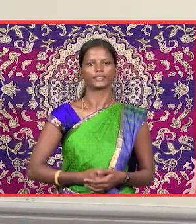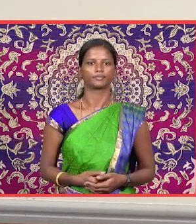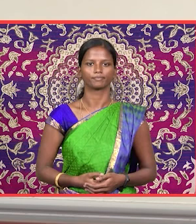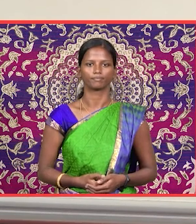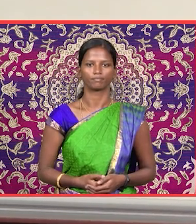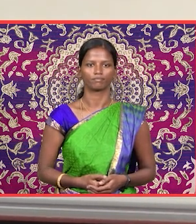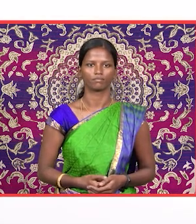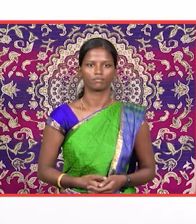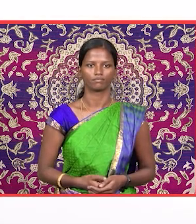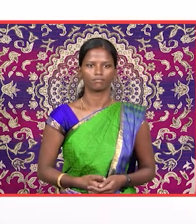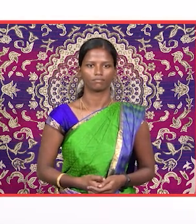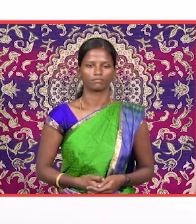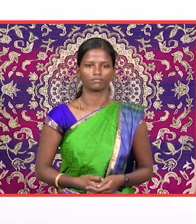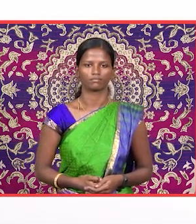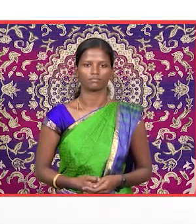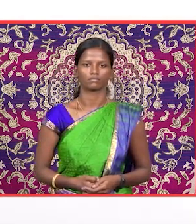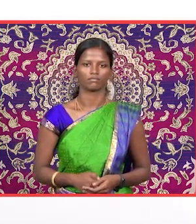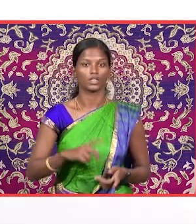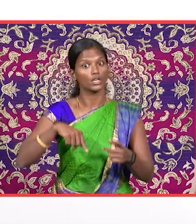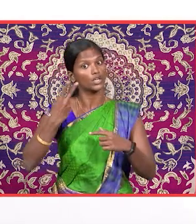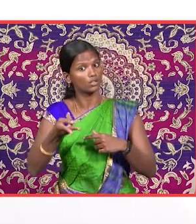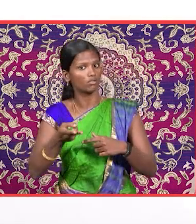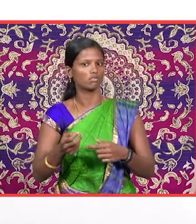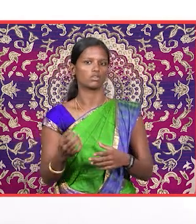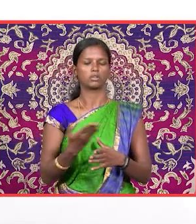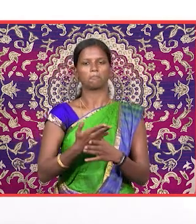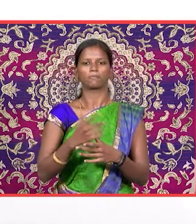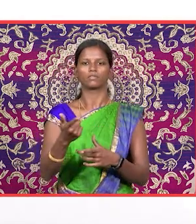3/4 = ₹1000. இப்படி எழுதிக்கலாம், இல்லைன்னா இங்கே பாருங்கள்,